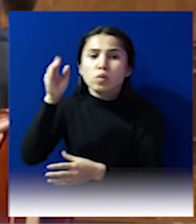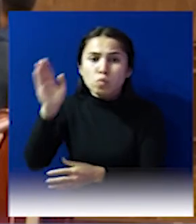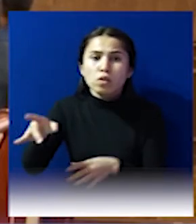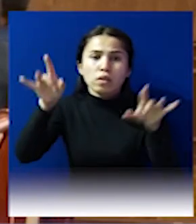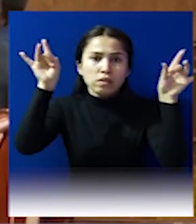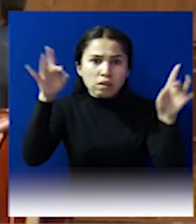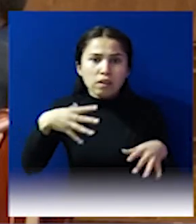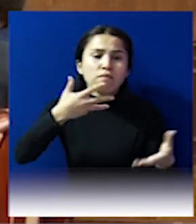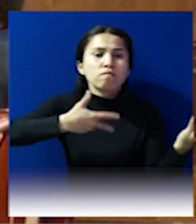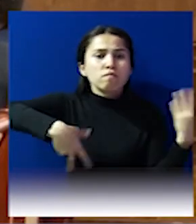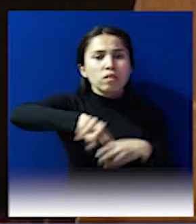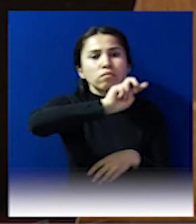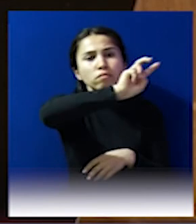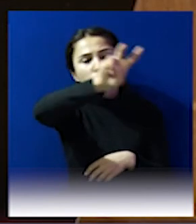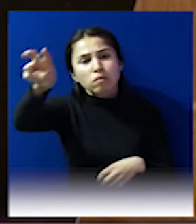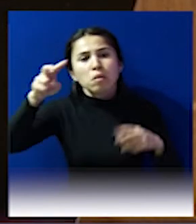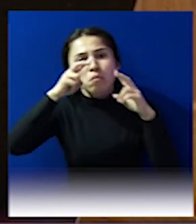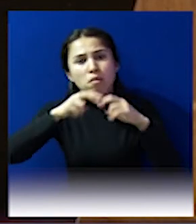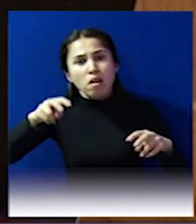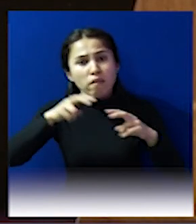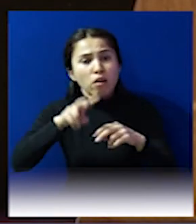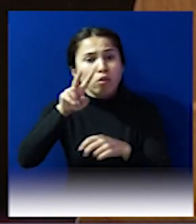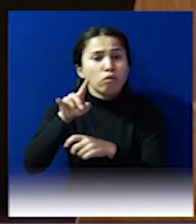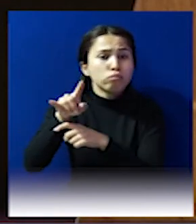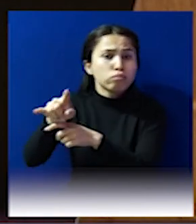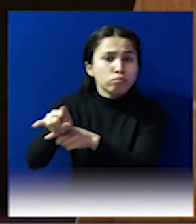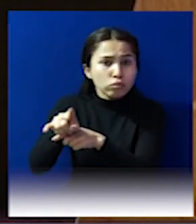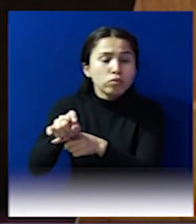сала мамандарына тапсырмалар жүктеді. Ұлдана Жұбай, Ғани Әлімжанов, Мейірбек Сауранбаев, Жетінеус.